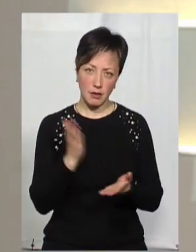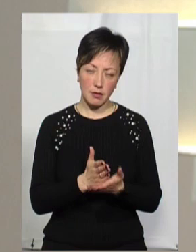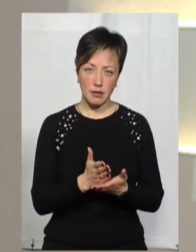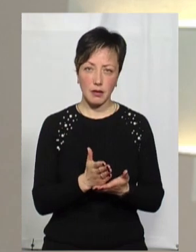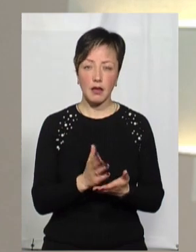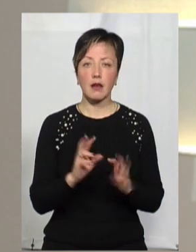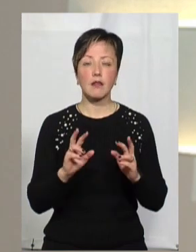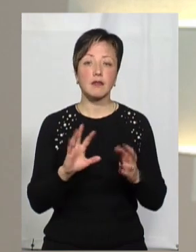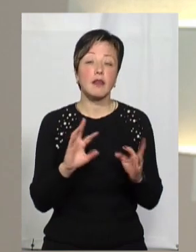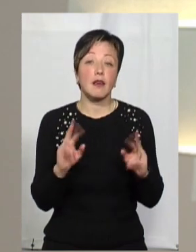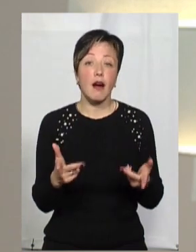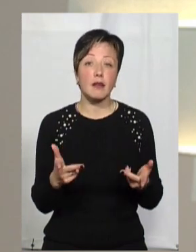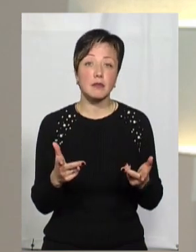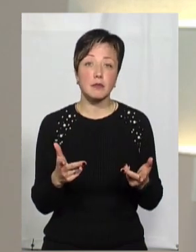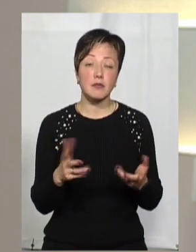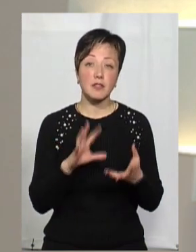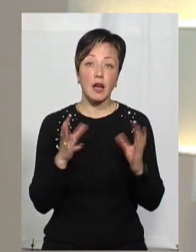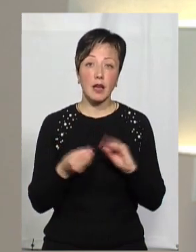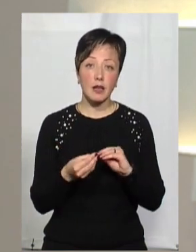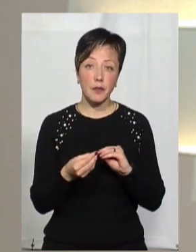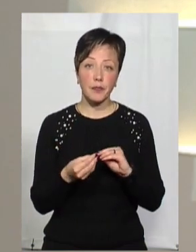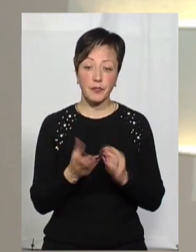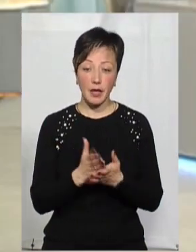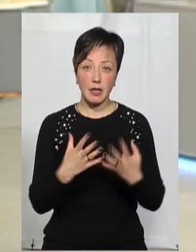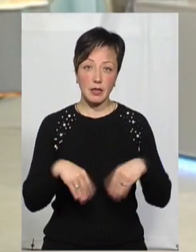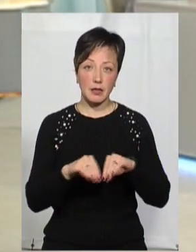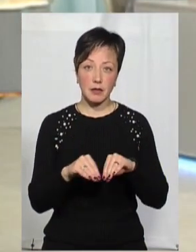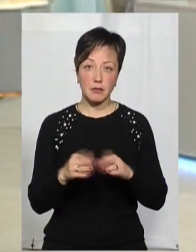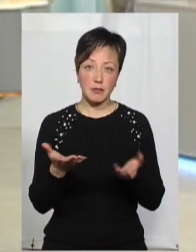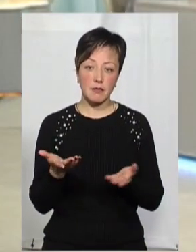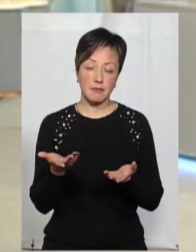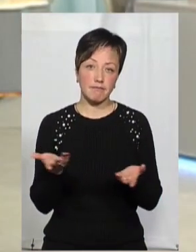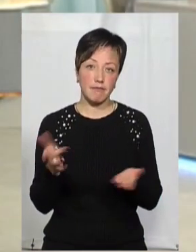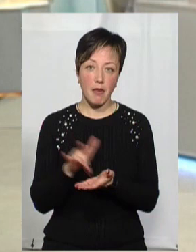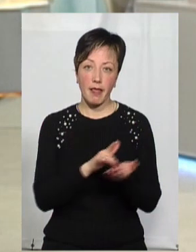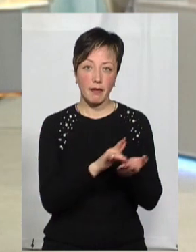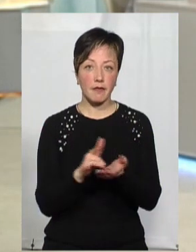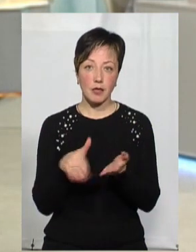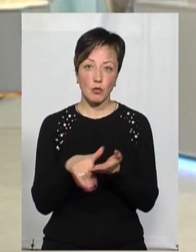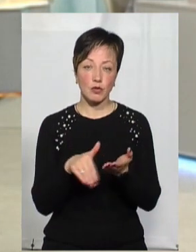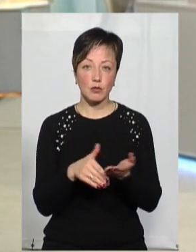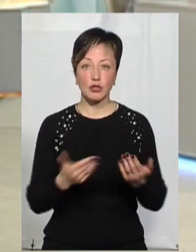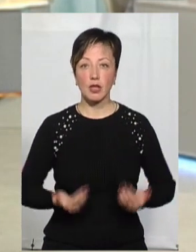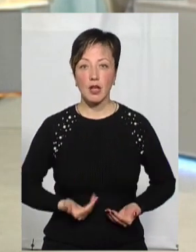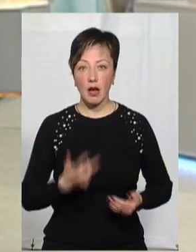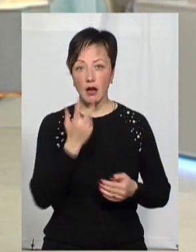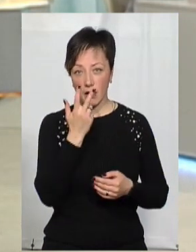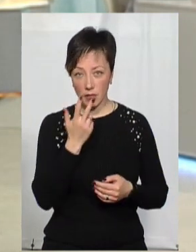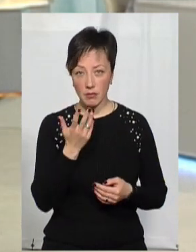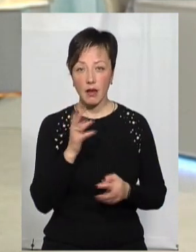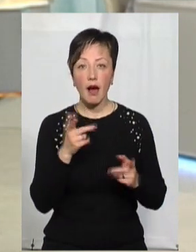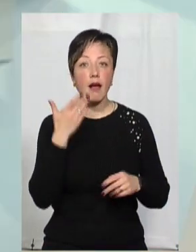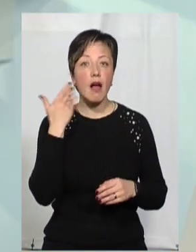ситуації? І як взагалі, якщо є такі родини, у яких, ну, такий мандрівний спосіб життя, наскільки легко вони інтегруються в ті громади, куди